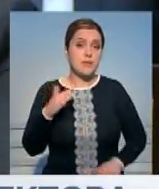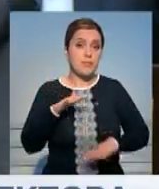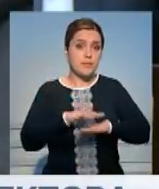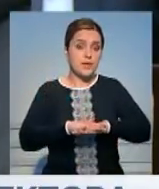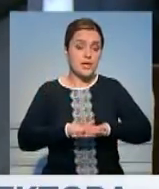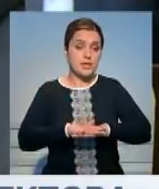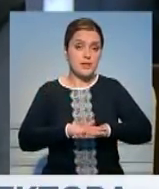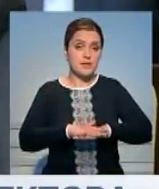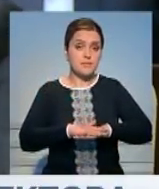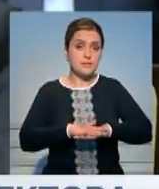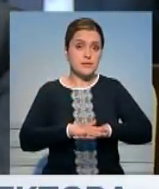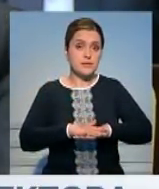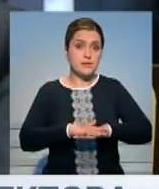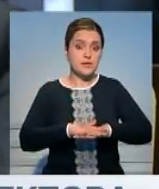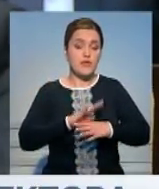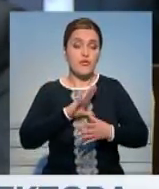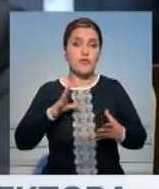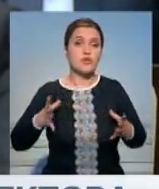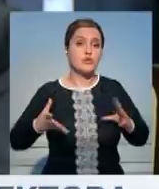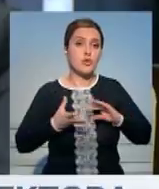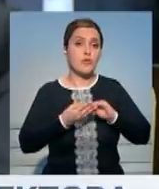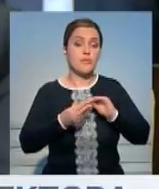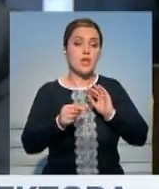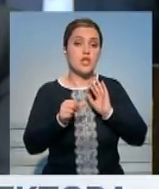банкам в сумме